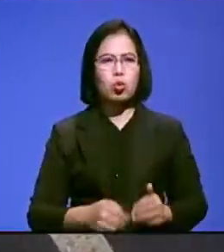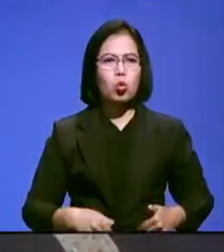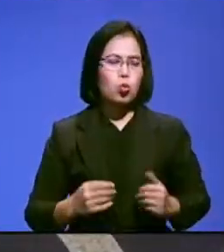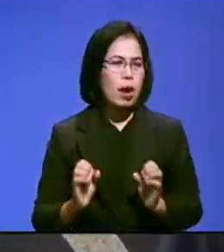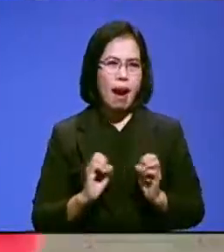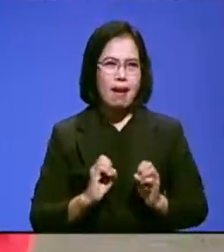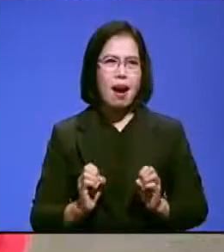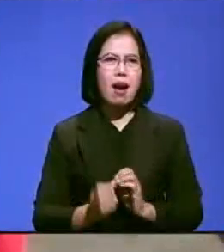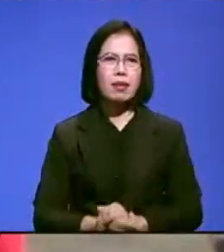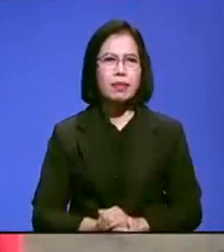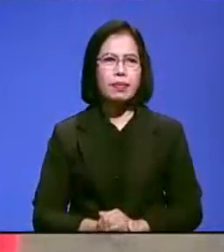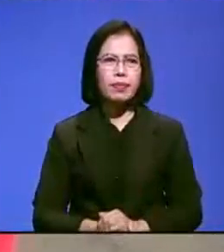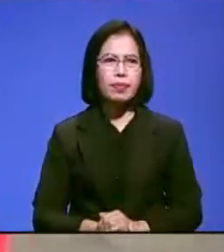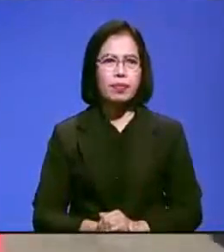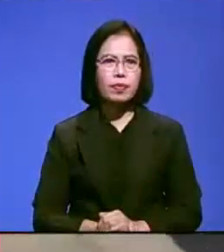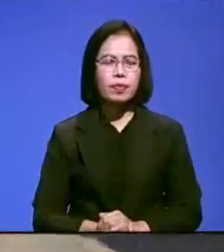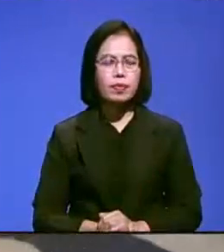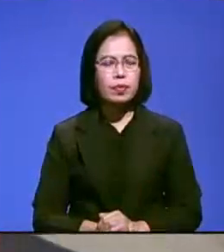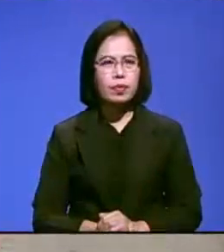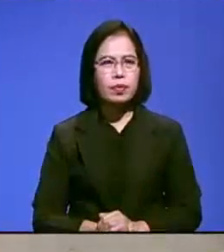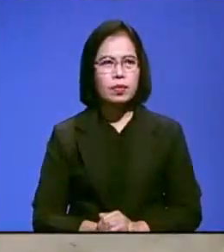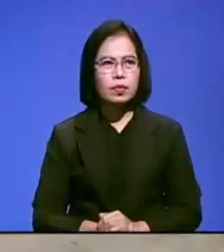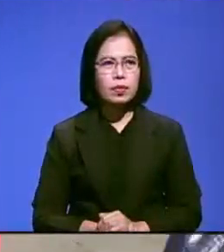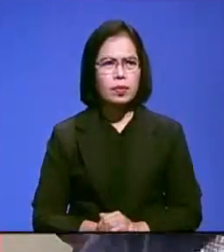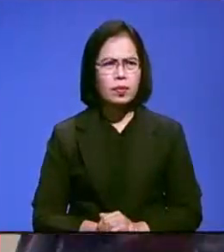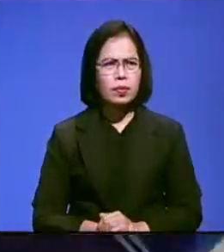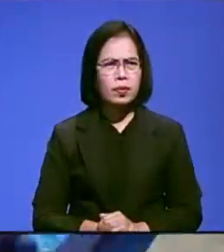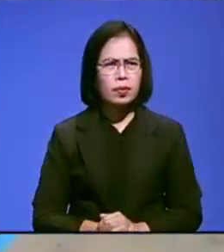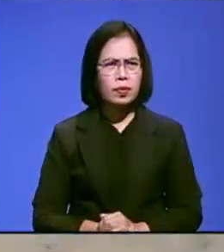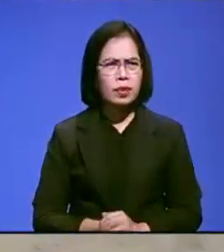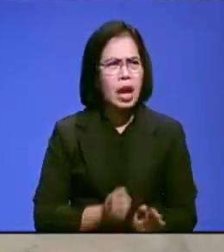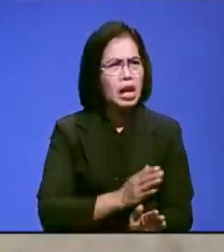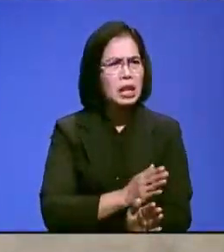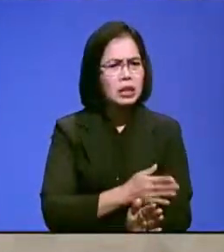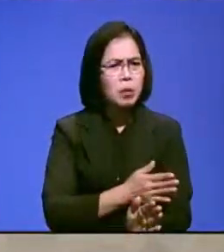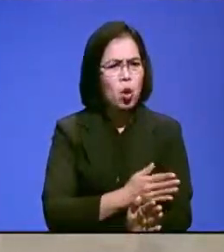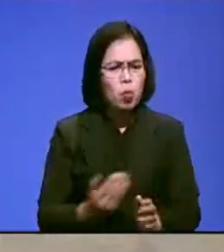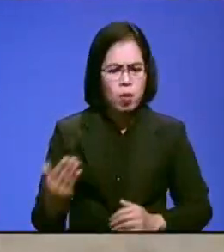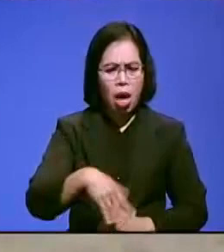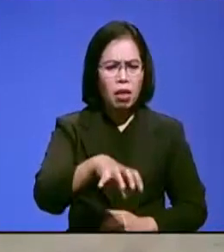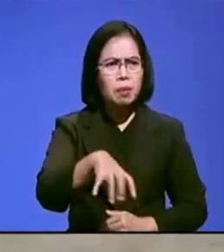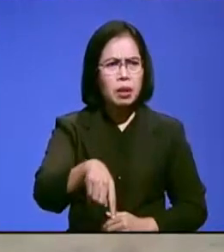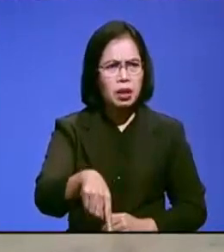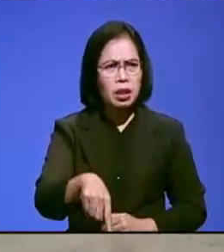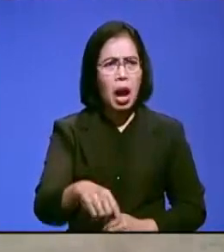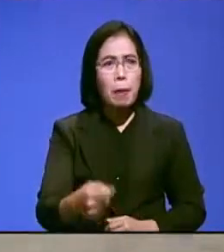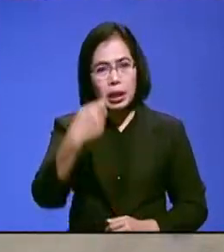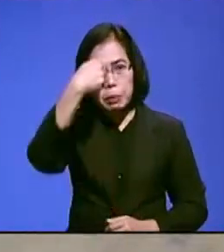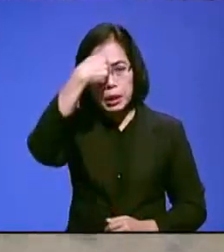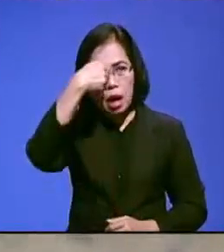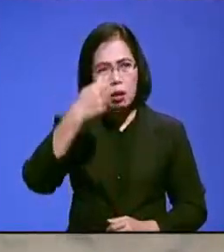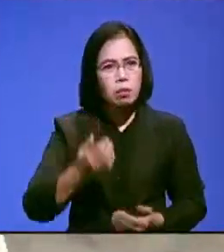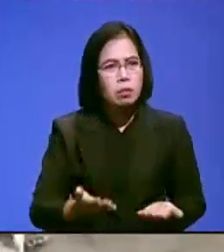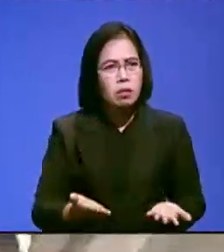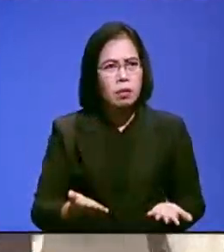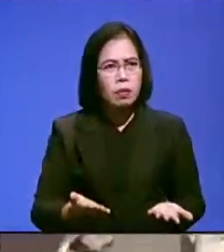Dari 10 naik apa tadi? Perahu. Sebelum ke sini diperiksa kesehatan di sana? Iya, 2 hari sebelumnya.